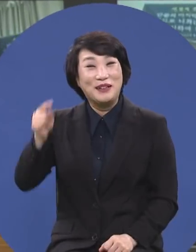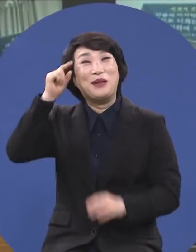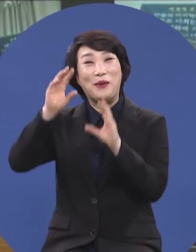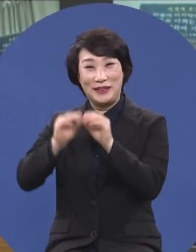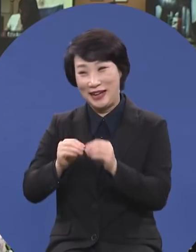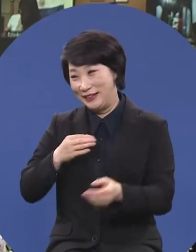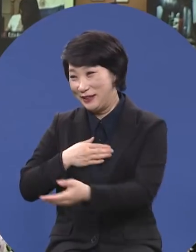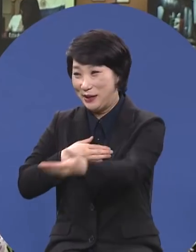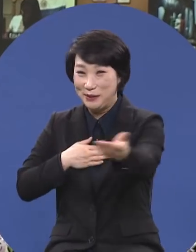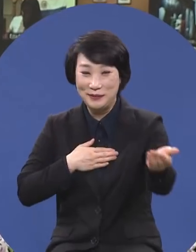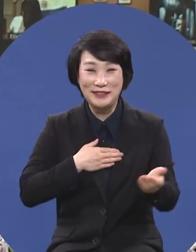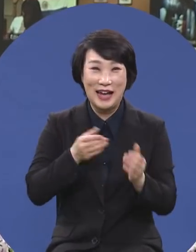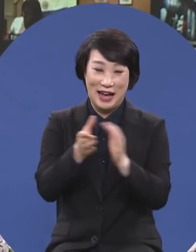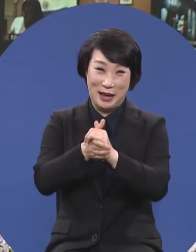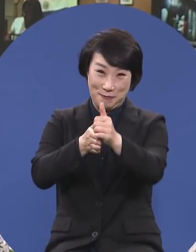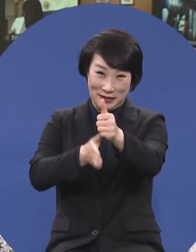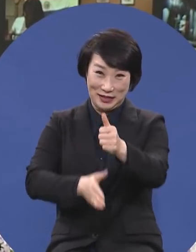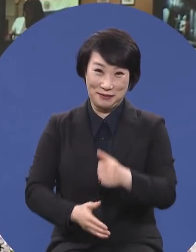동의하시면 아멘 합시다.